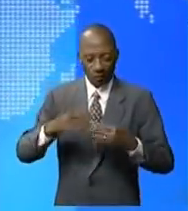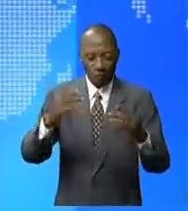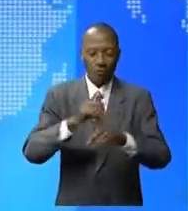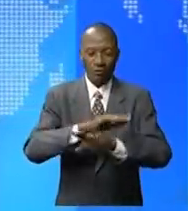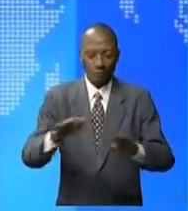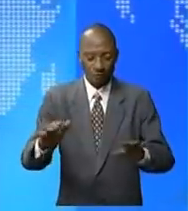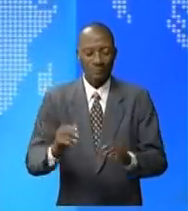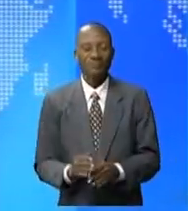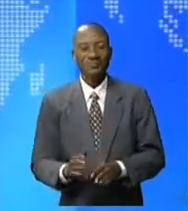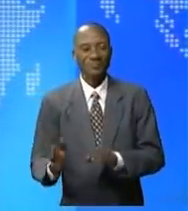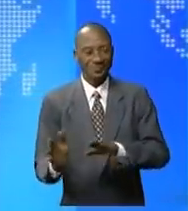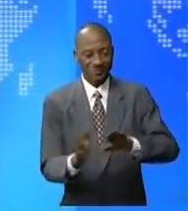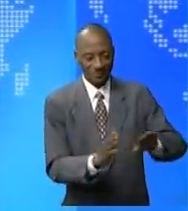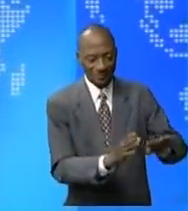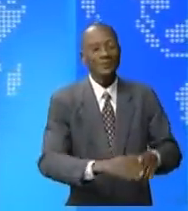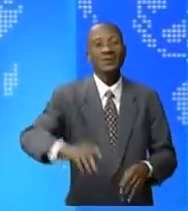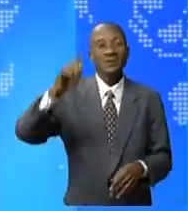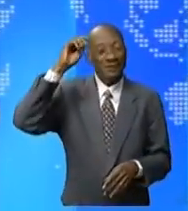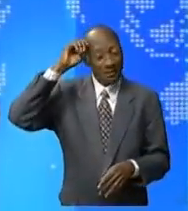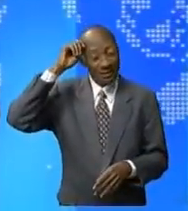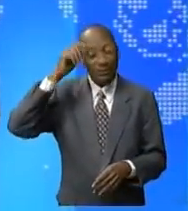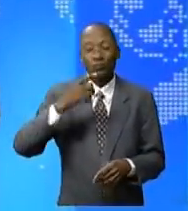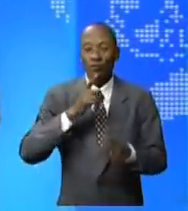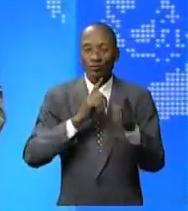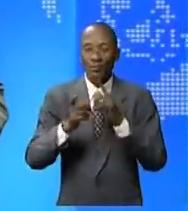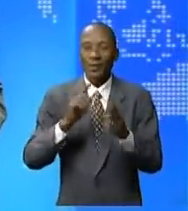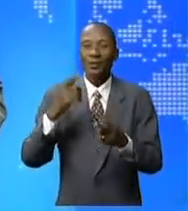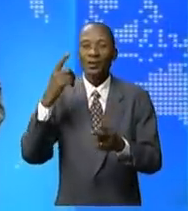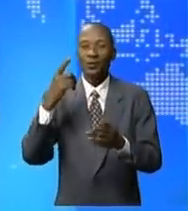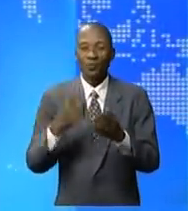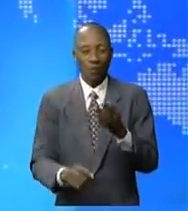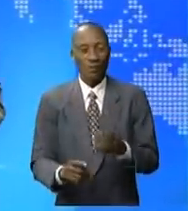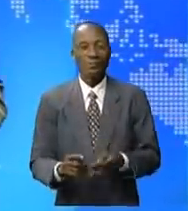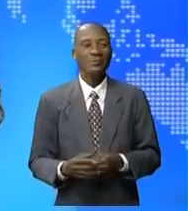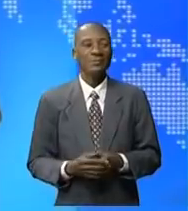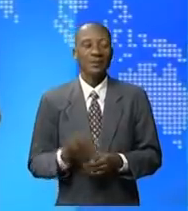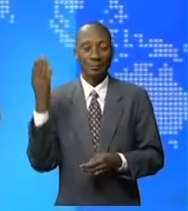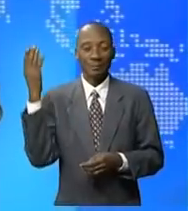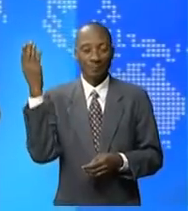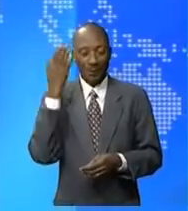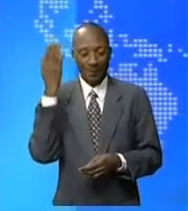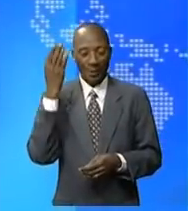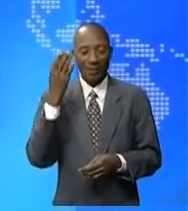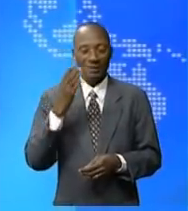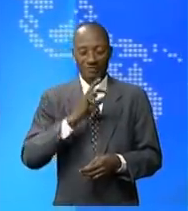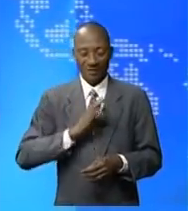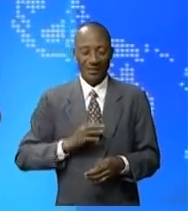Rappel des titres, l'actualité reste dominée par la prise de la première dose du vaccin contre